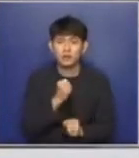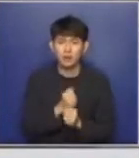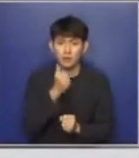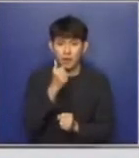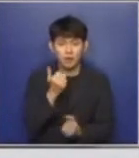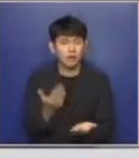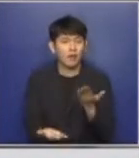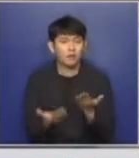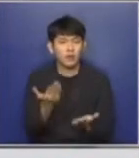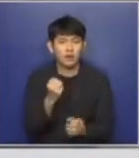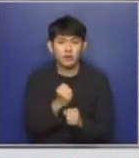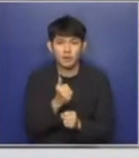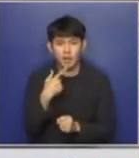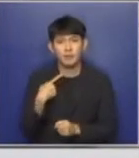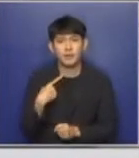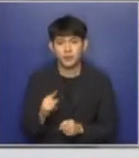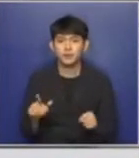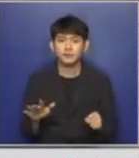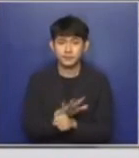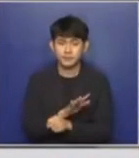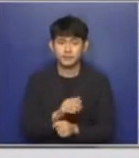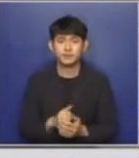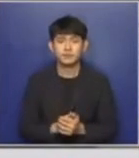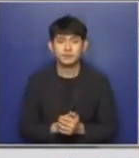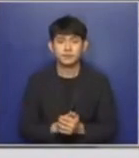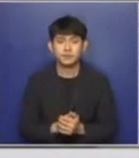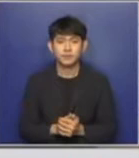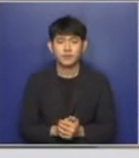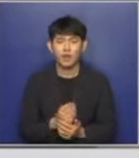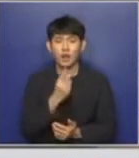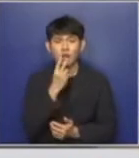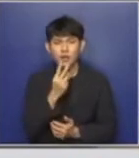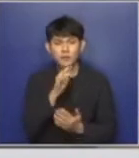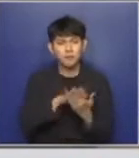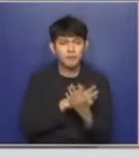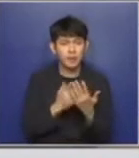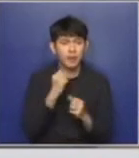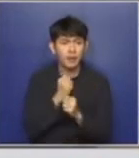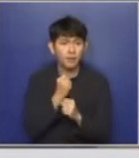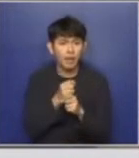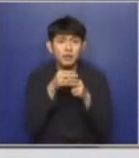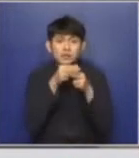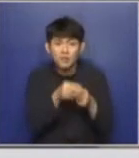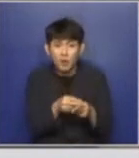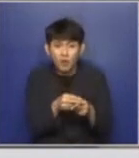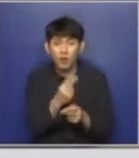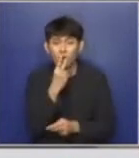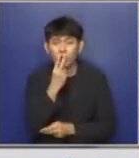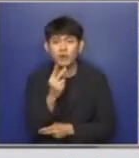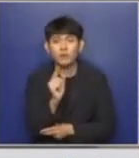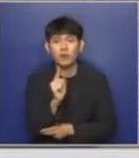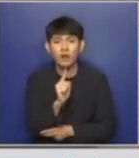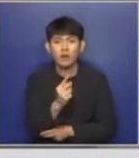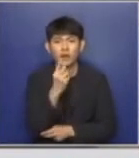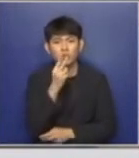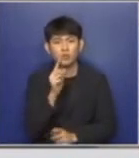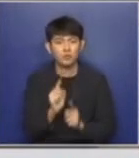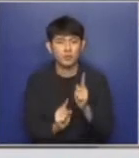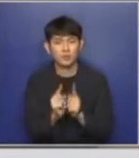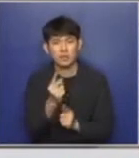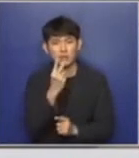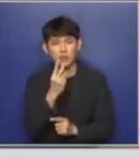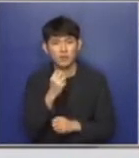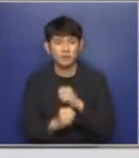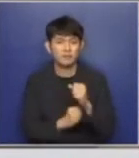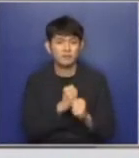ทำอะไรได้เกิดประโยชน์มากมายมันถึงเห็นแต่แผนงานเฉพาะเจาะจงทำให้นี้ดัชนีชี้วัดการทุจริตใน